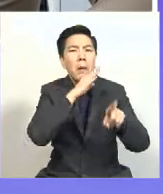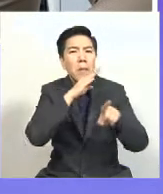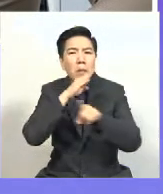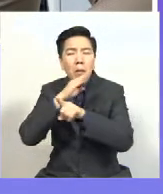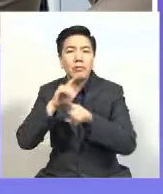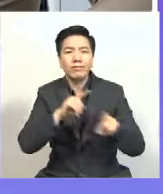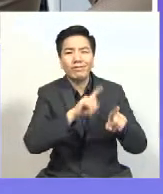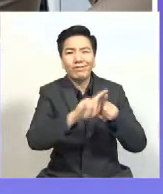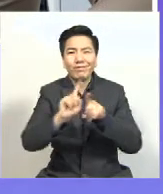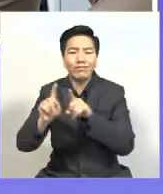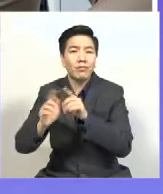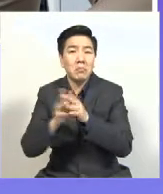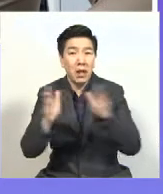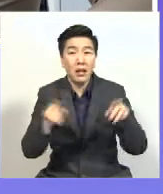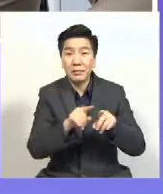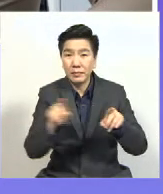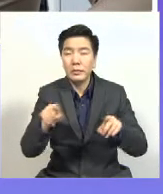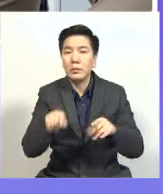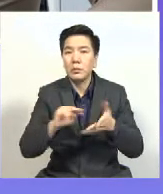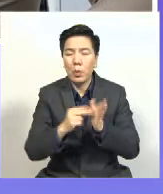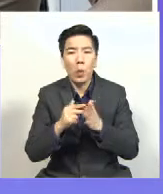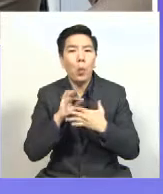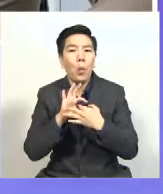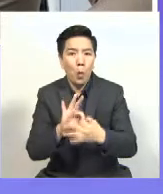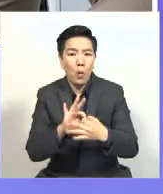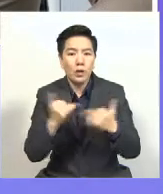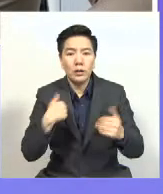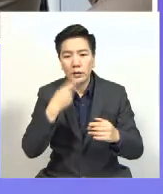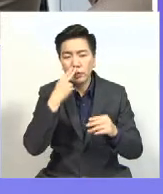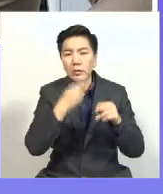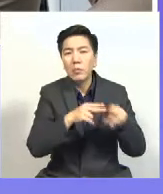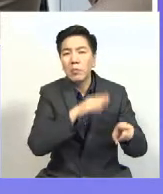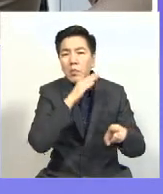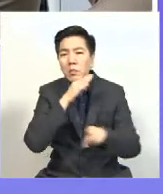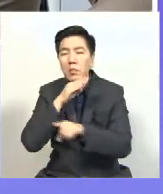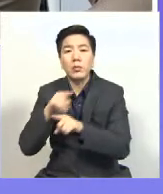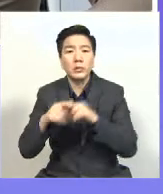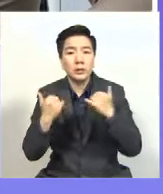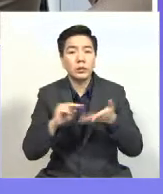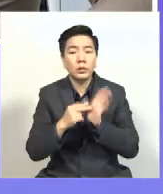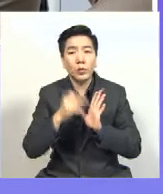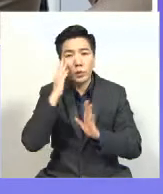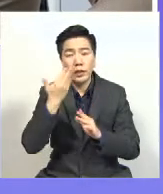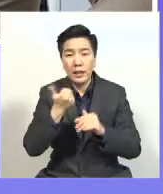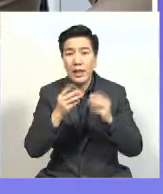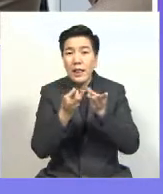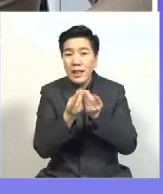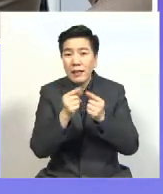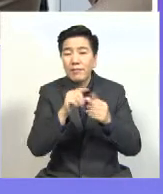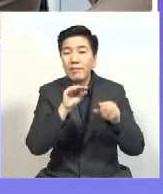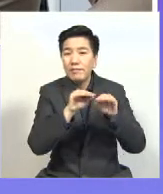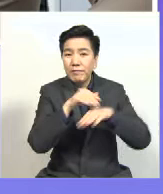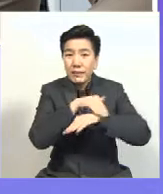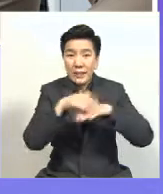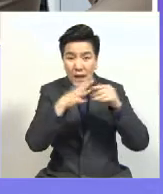ตารนะครับอันนี้ก็เป็นสิ่งที่น่าเป็นห่วงเพราะว่าบัญชีปลอมเหล่านี้เมื่อได้บัญชีมาแล้วเนี่ยก็สามารถที่จะเอ